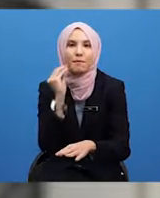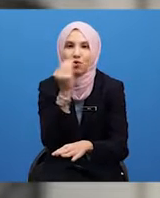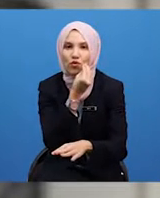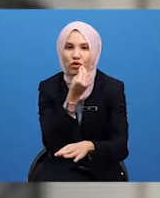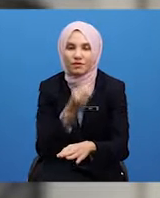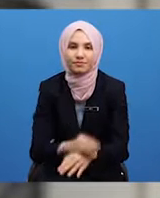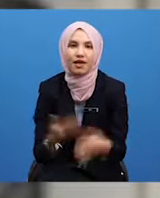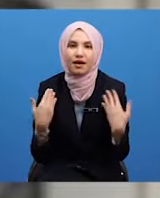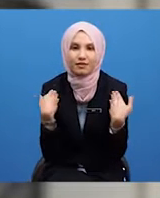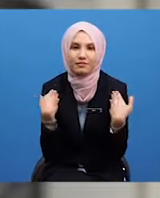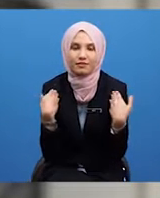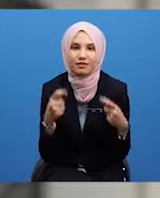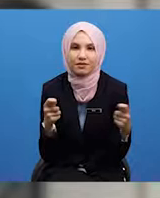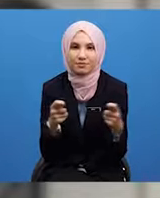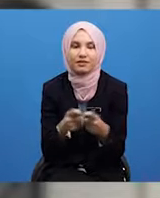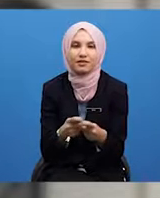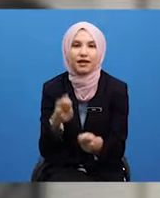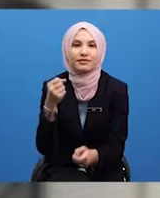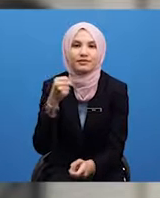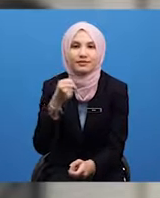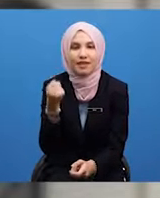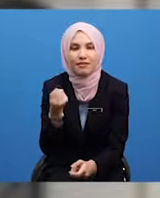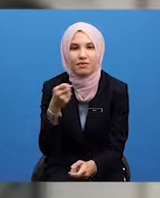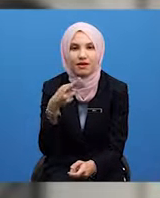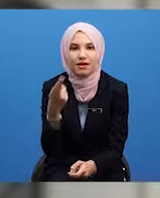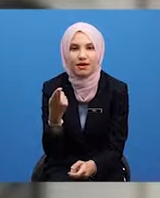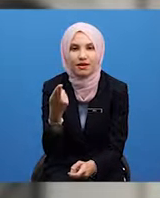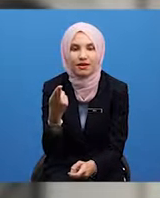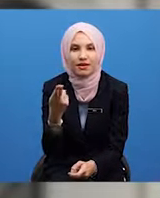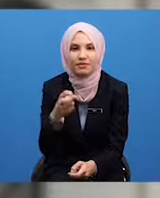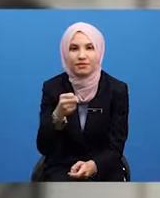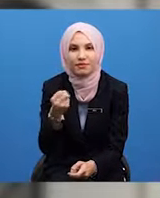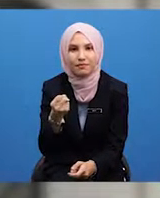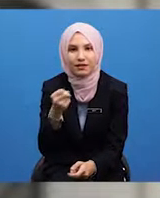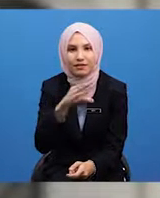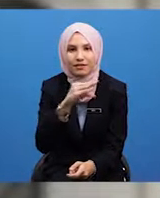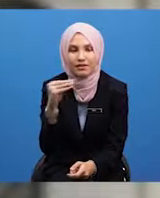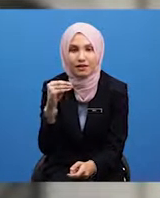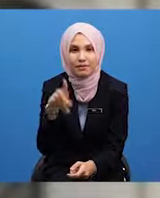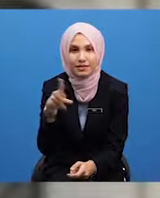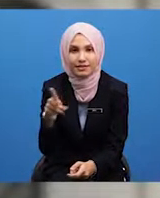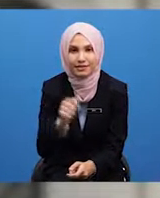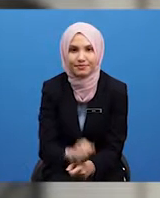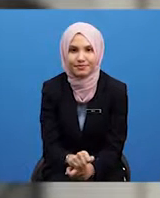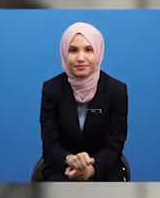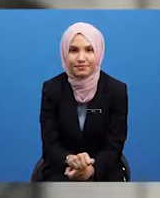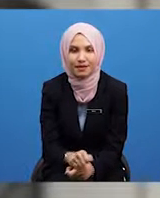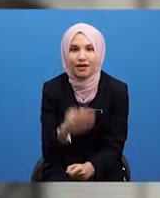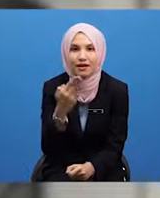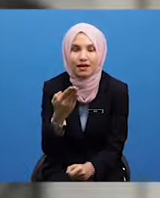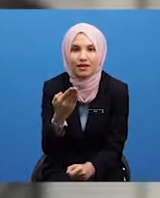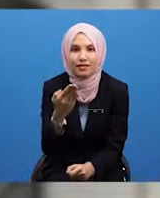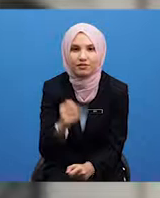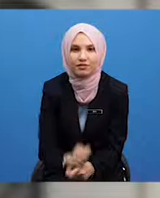Terdapat struktur seperti stamen, ranggi, sepal dan pistil. Anda